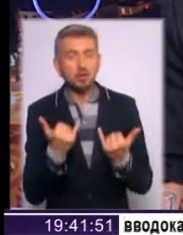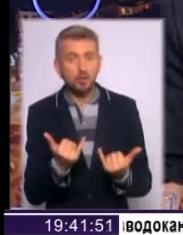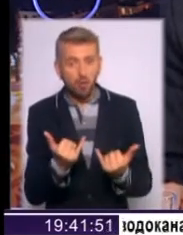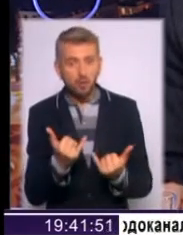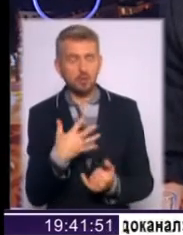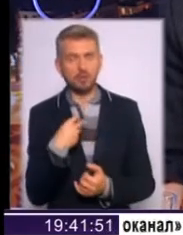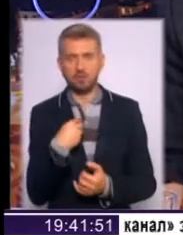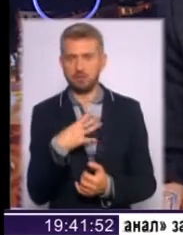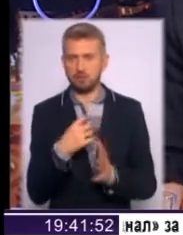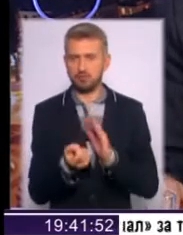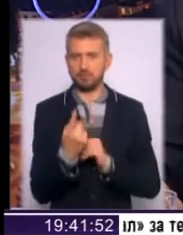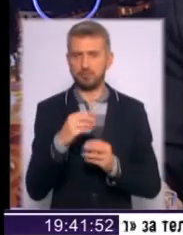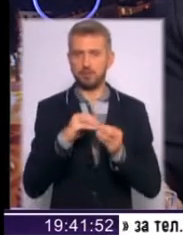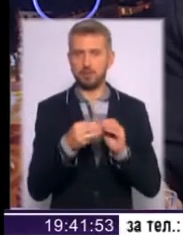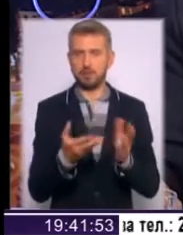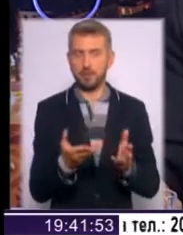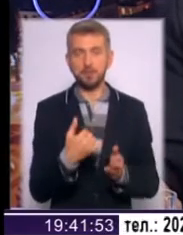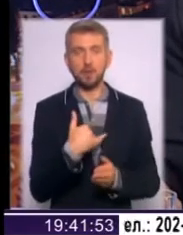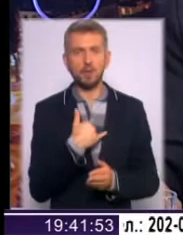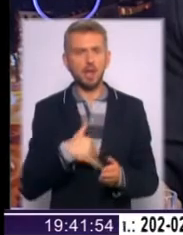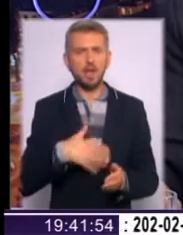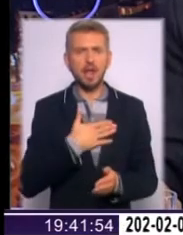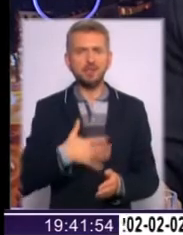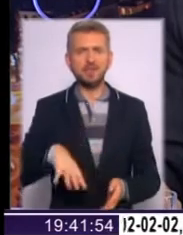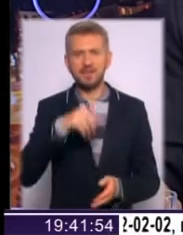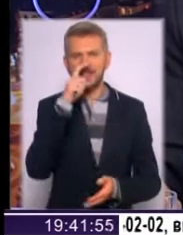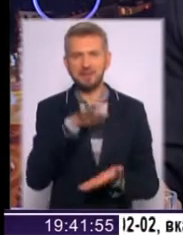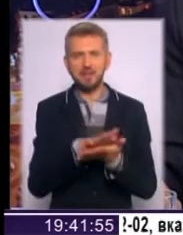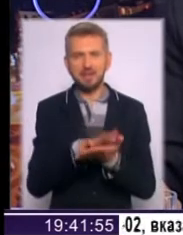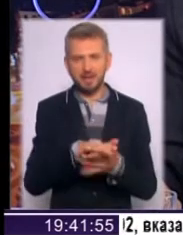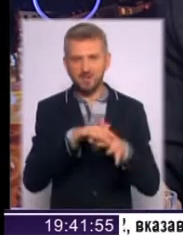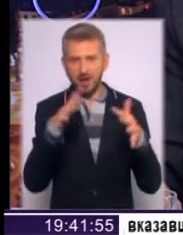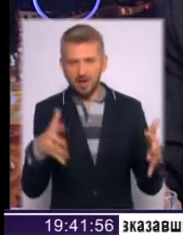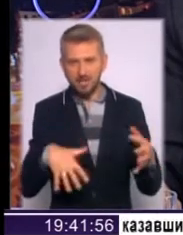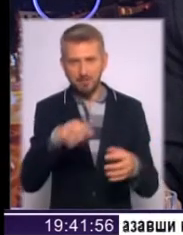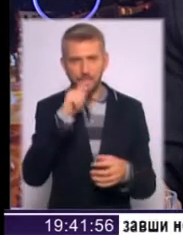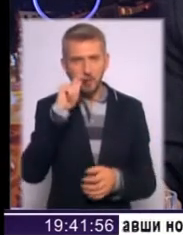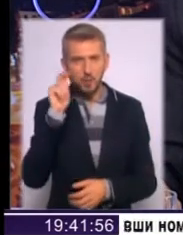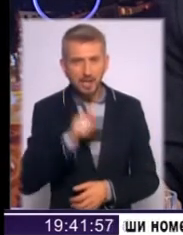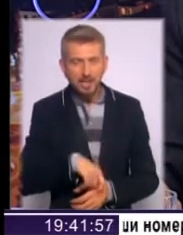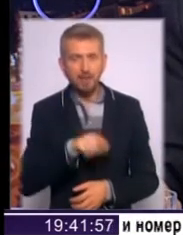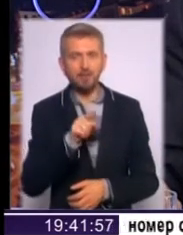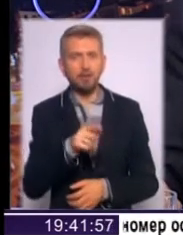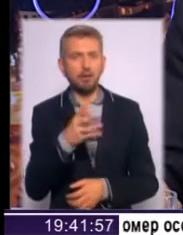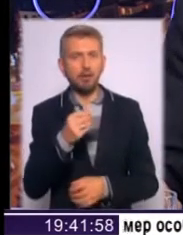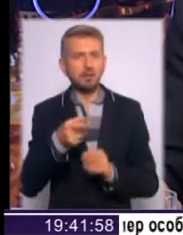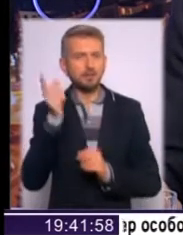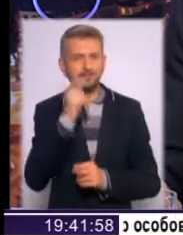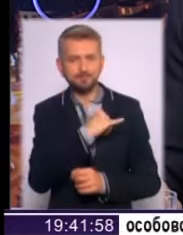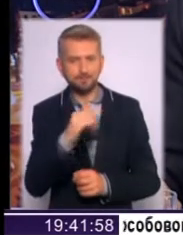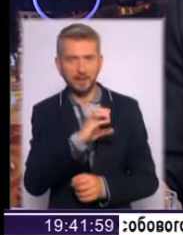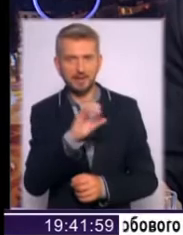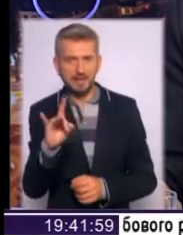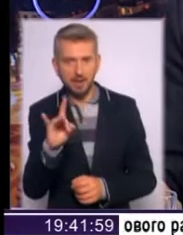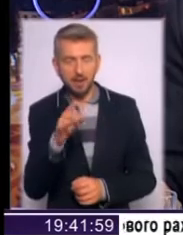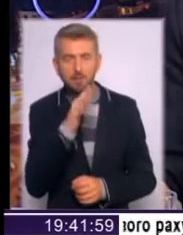Львів. Так. Я вам хочу сказати, що наші всі сміттєзвалища по всій країні, вони сформовані ще в радянські часи, і в